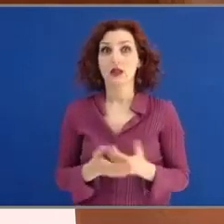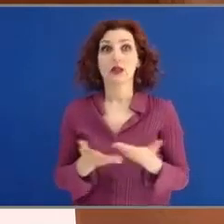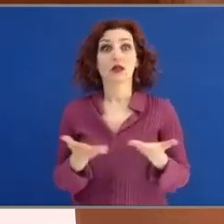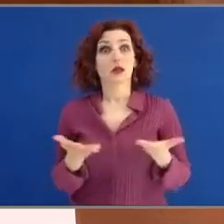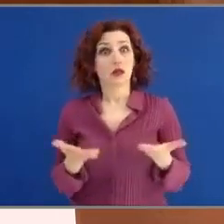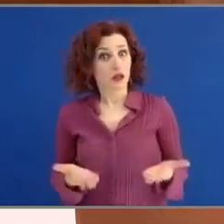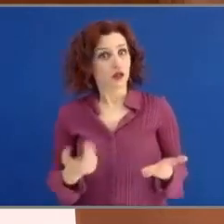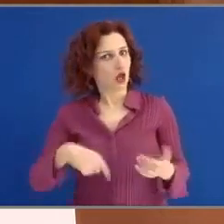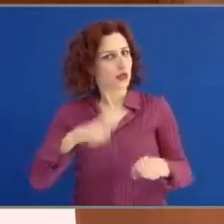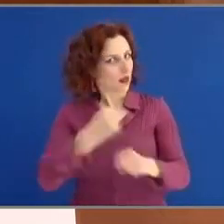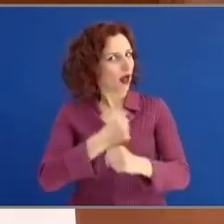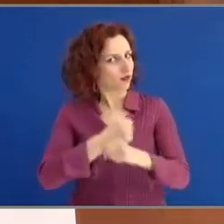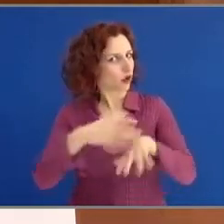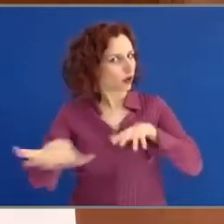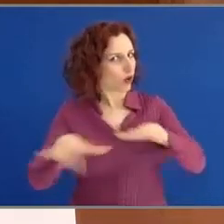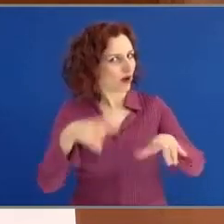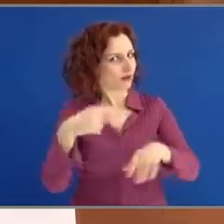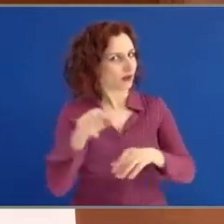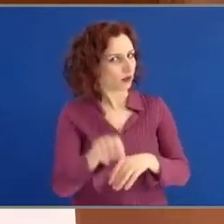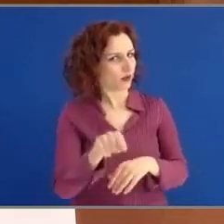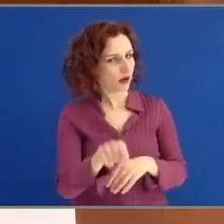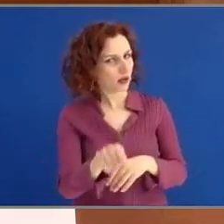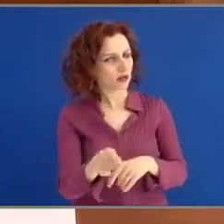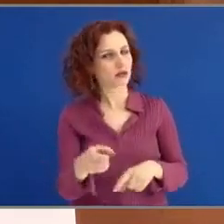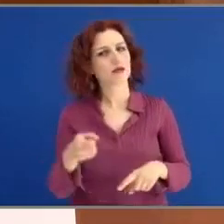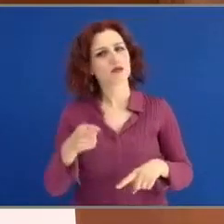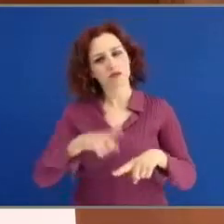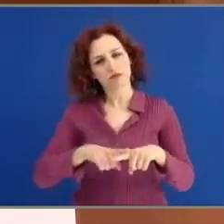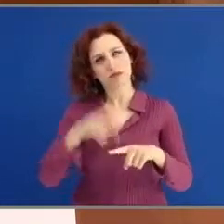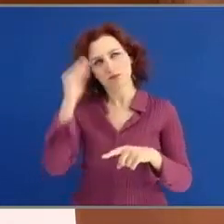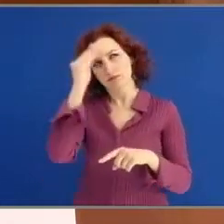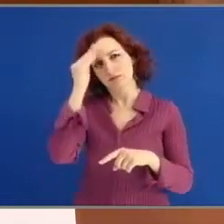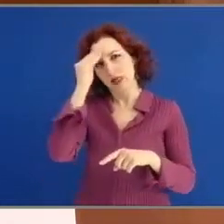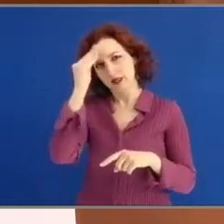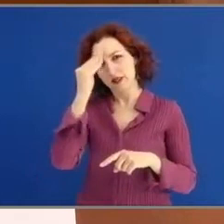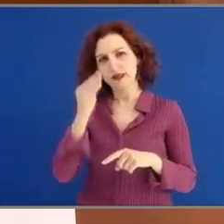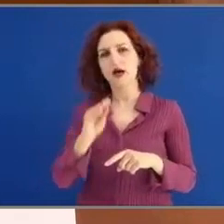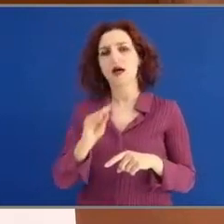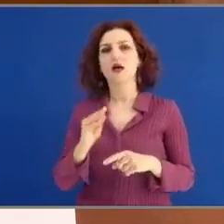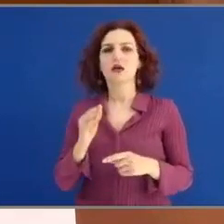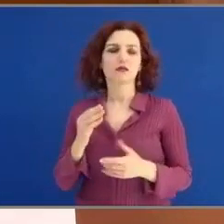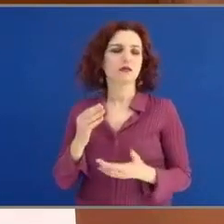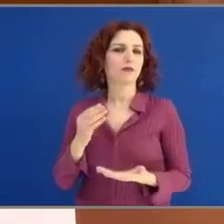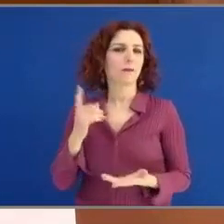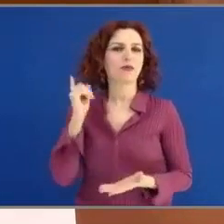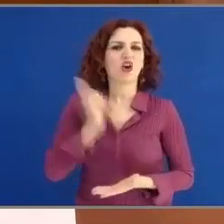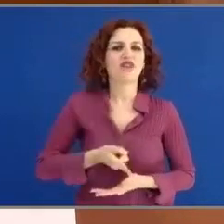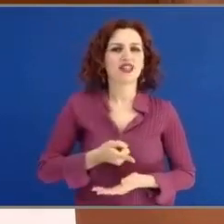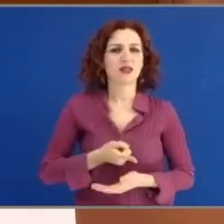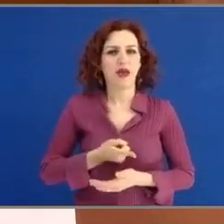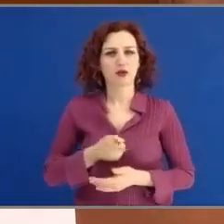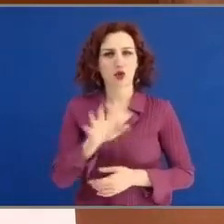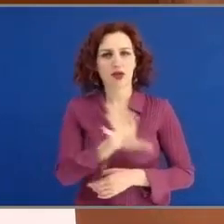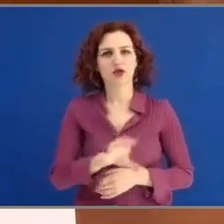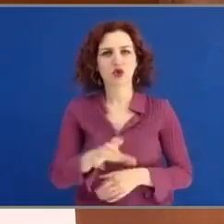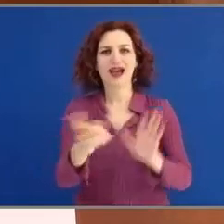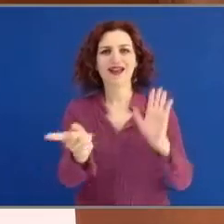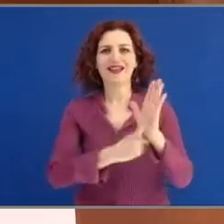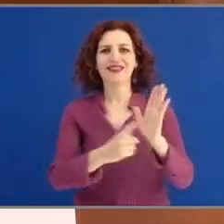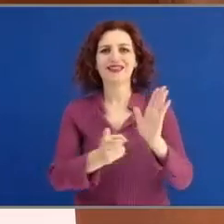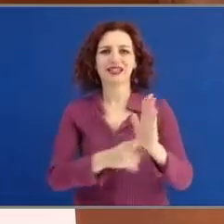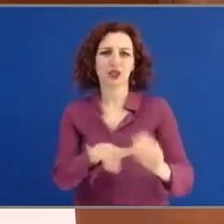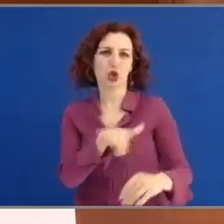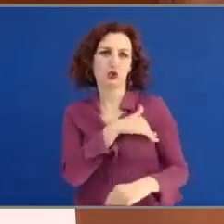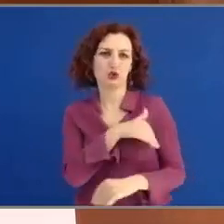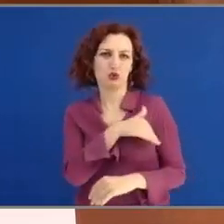stiamo pensando a un grande provvedimento regionale sul diritto allo studio per fare in modo che nessuno ragazzo o ragazza